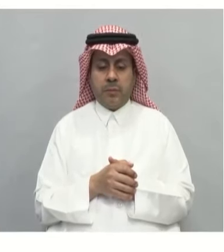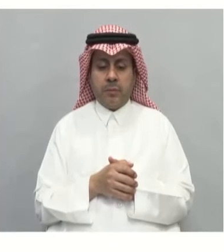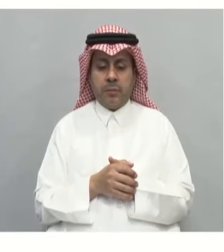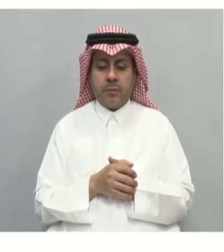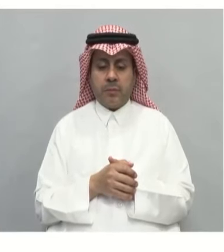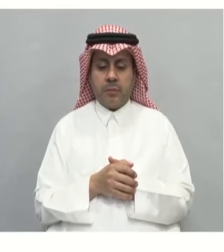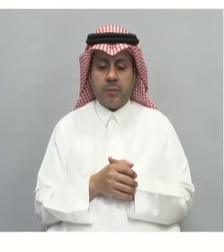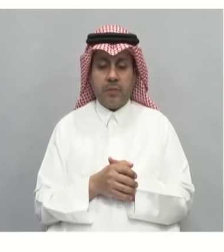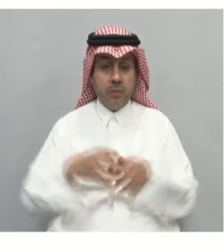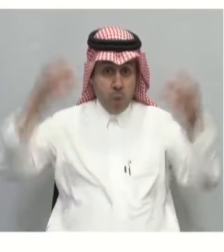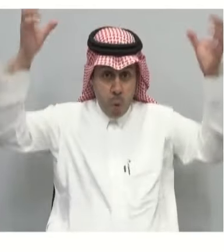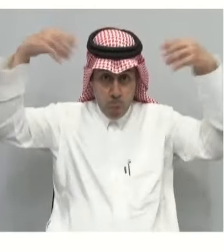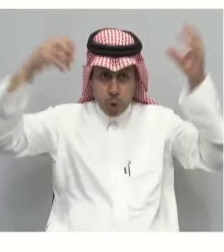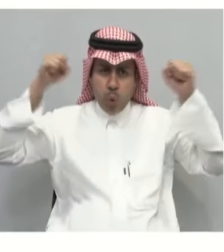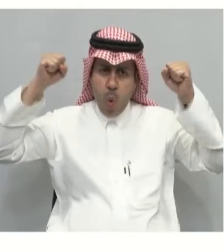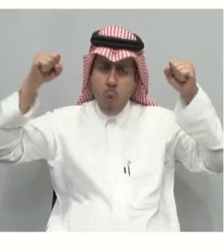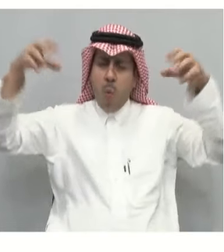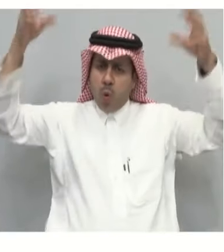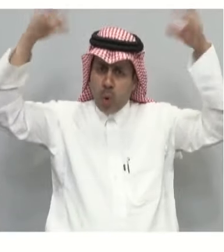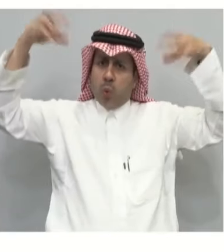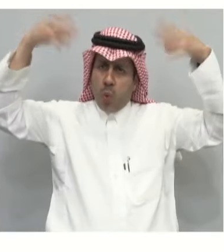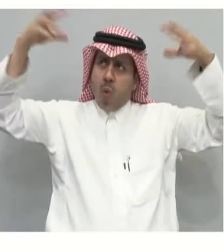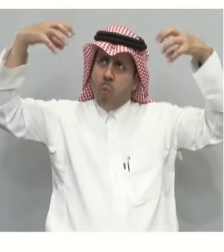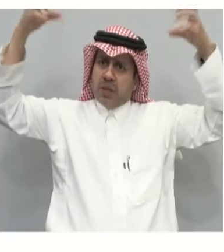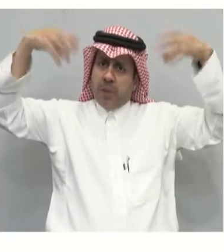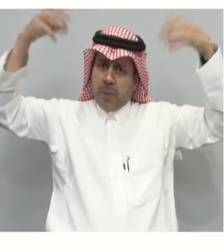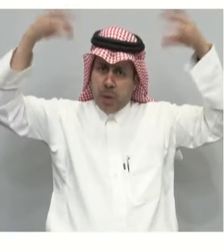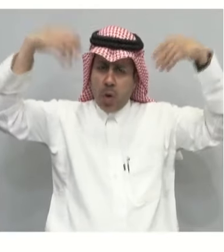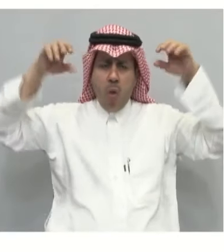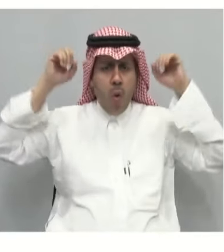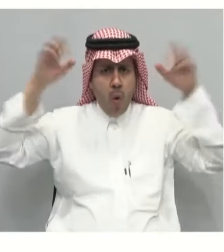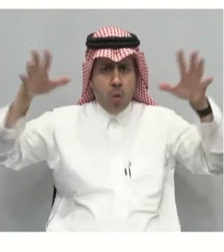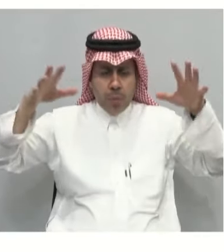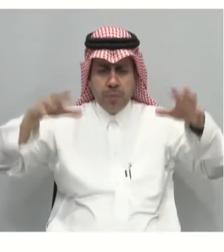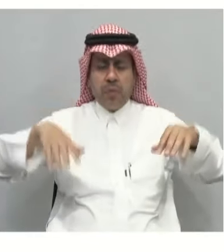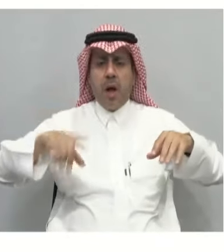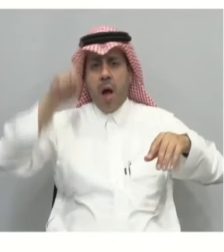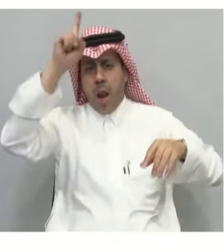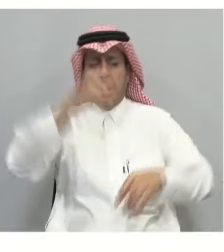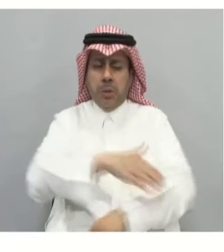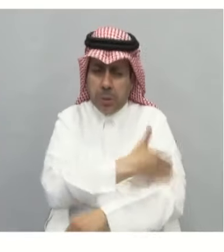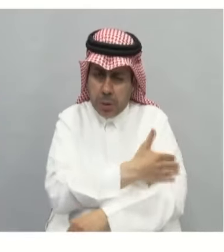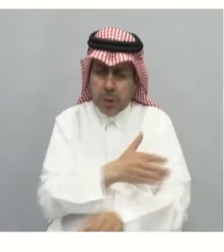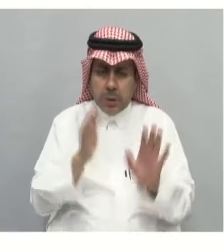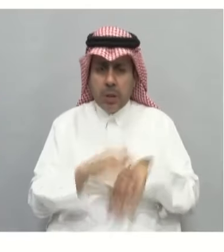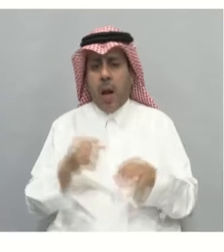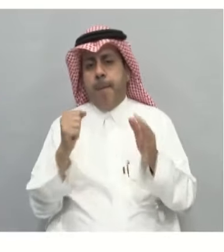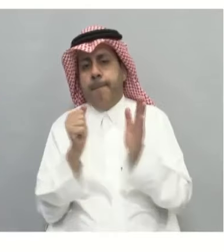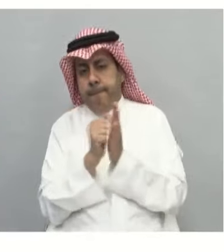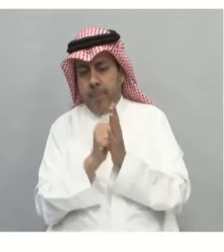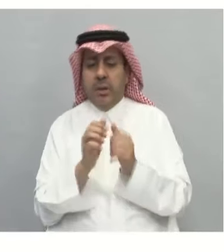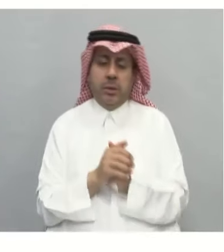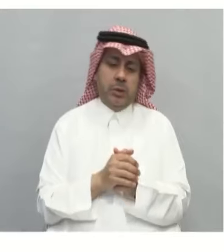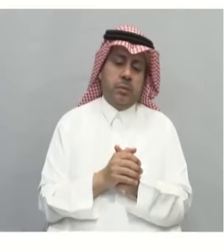التخلف المطر الشديد الذي يشق معه الخروج الى المسجد هذا الامر الثاني مطر شديد جدا ولا